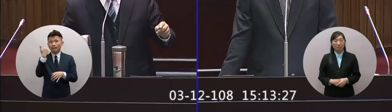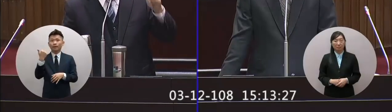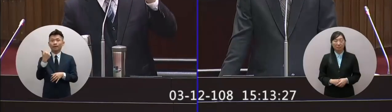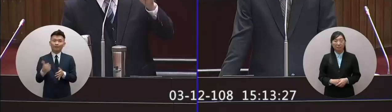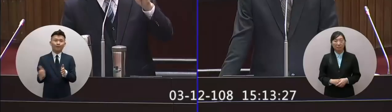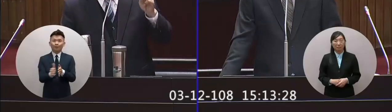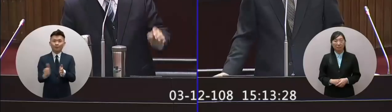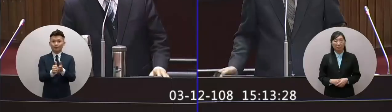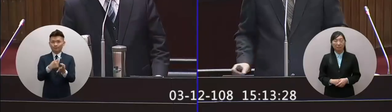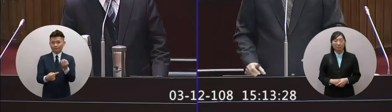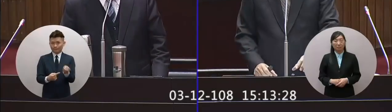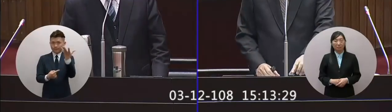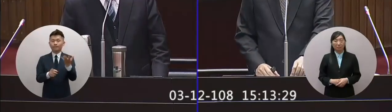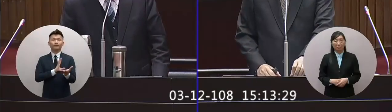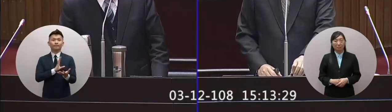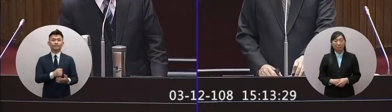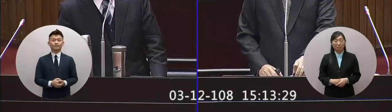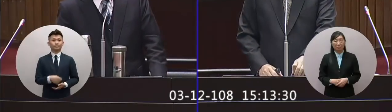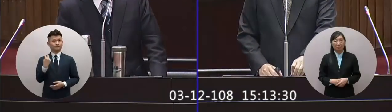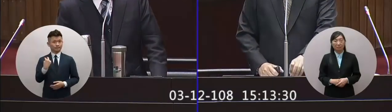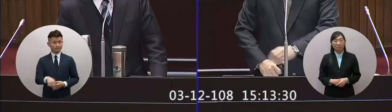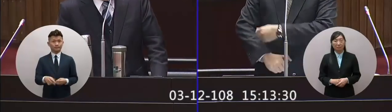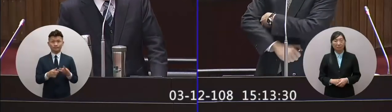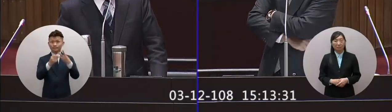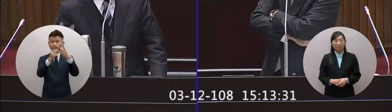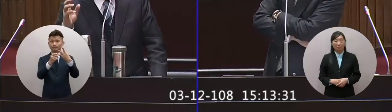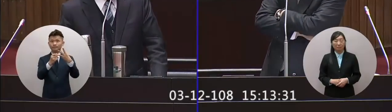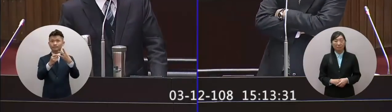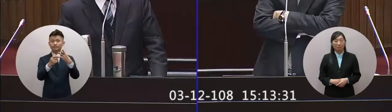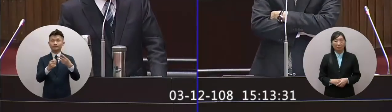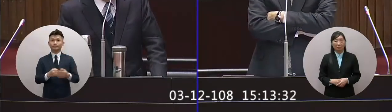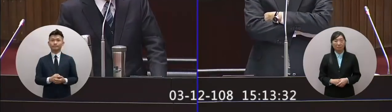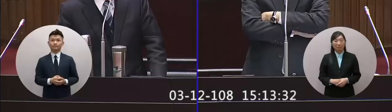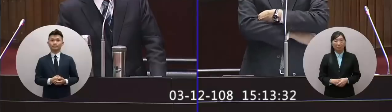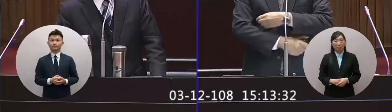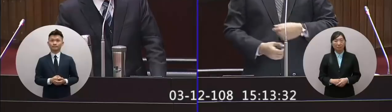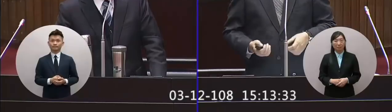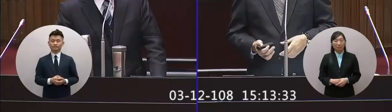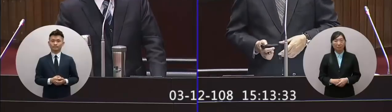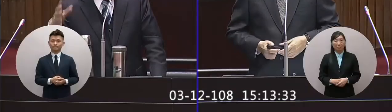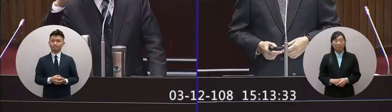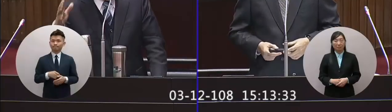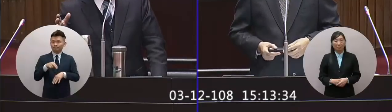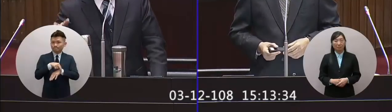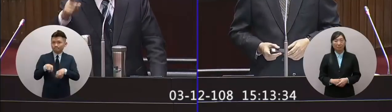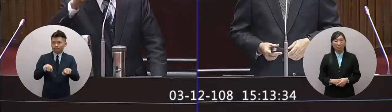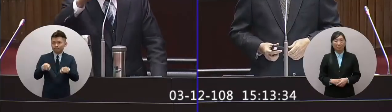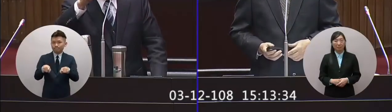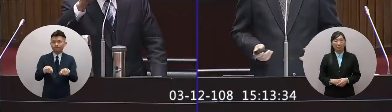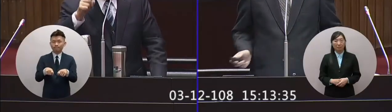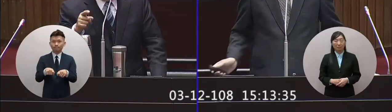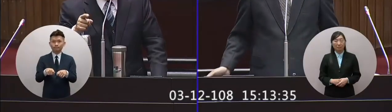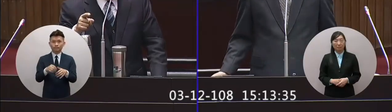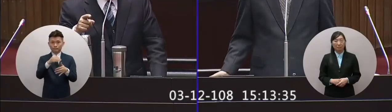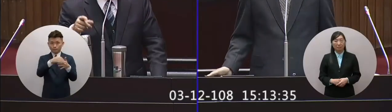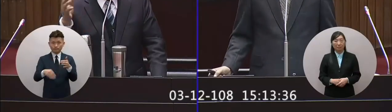会越高。第三，就是有关我们怎么样子来让。大家遵